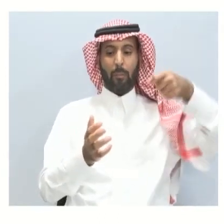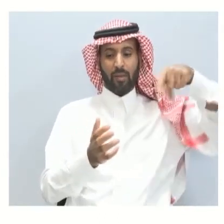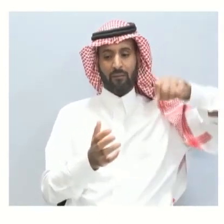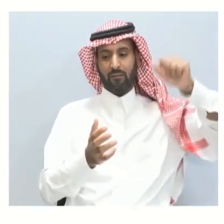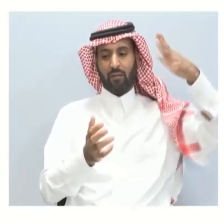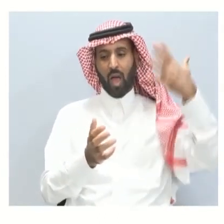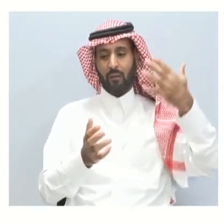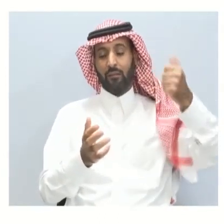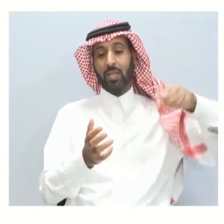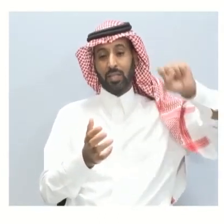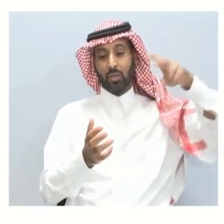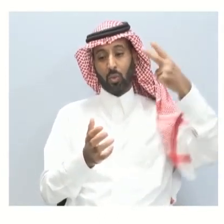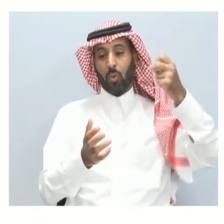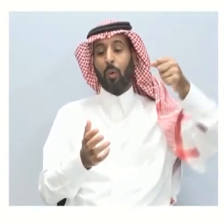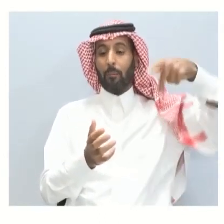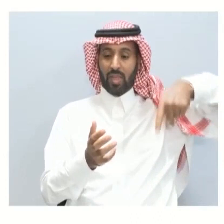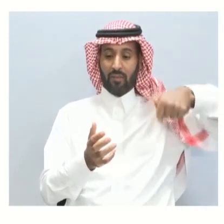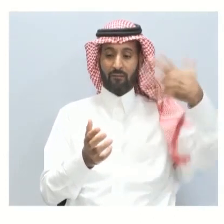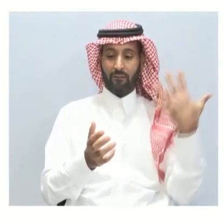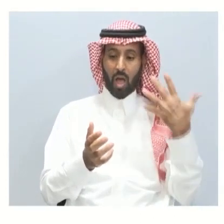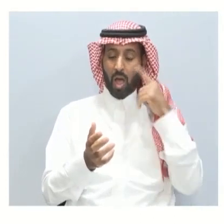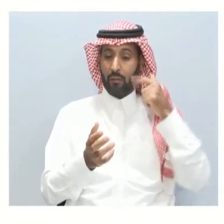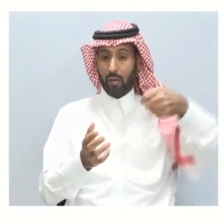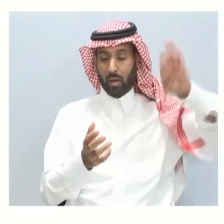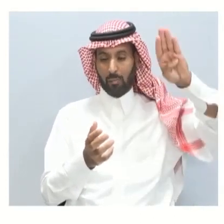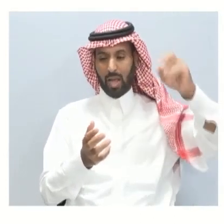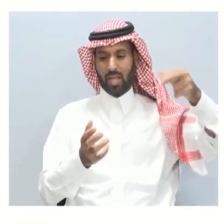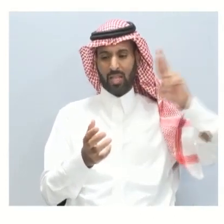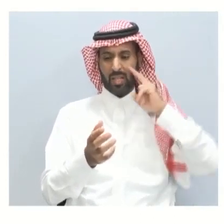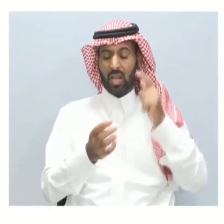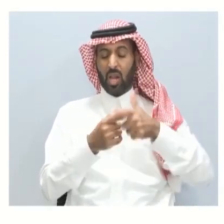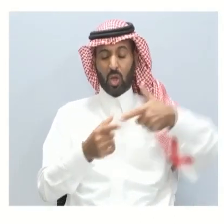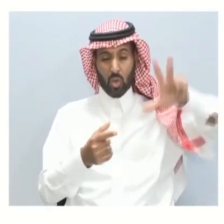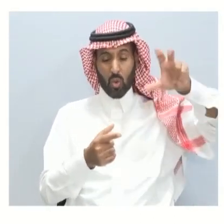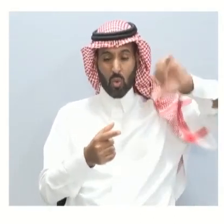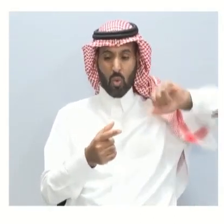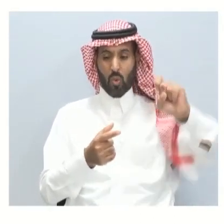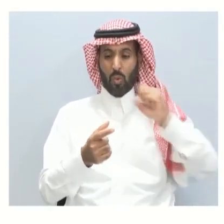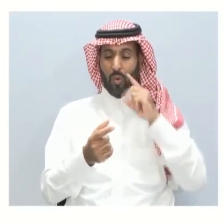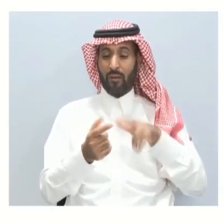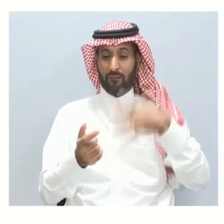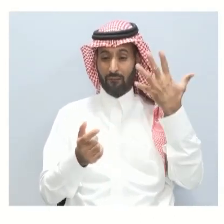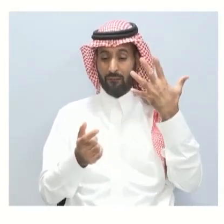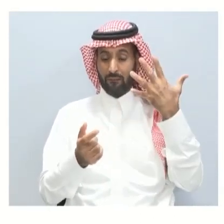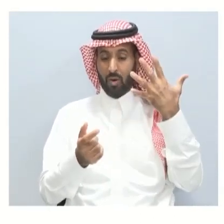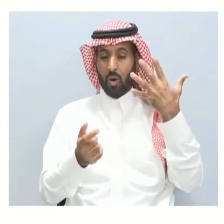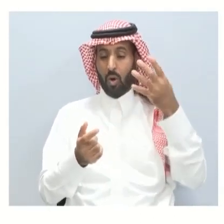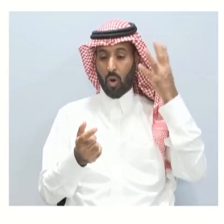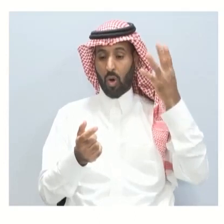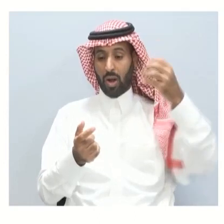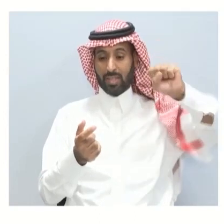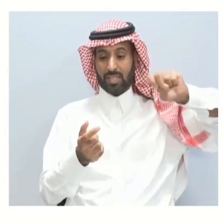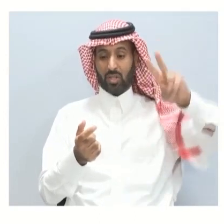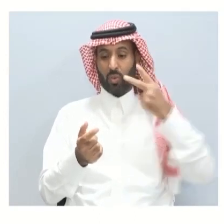بي فايف بالنسبه للبروم لاحظ البروم واليود فور اس تو فور بي